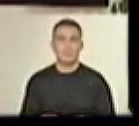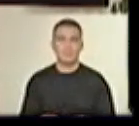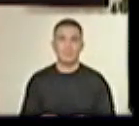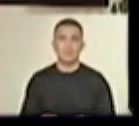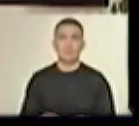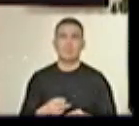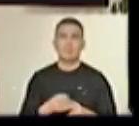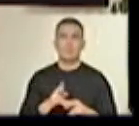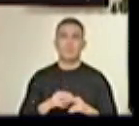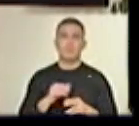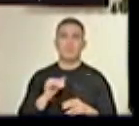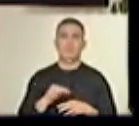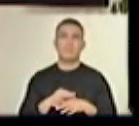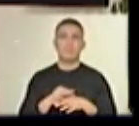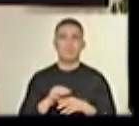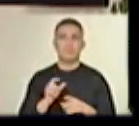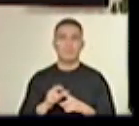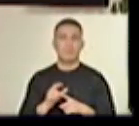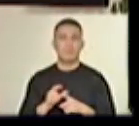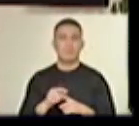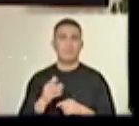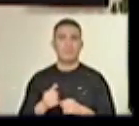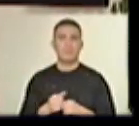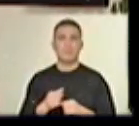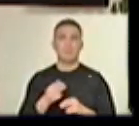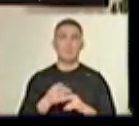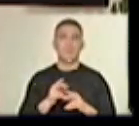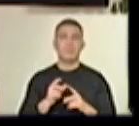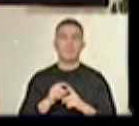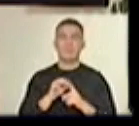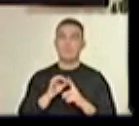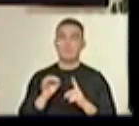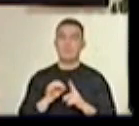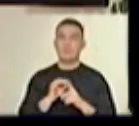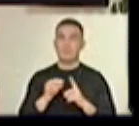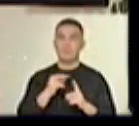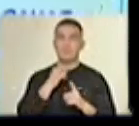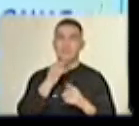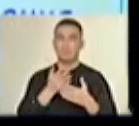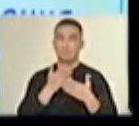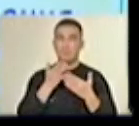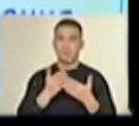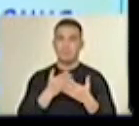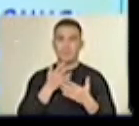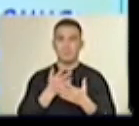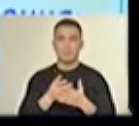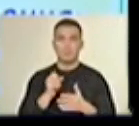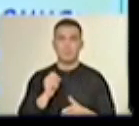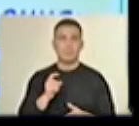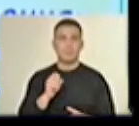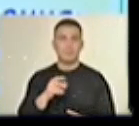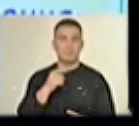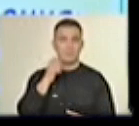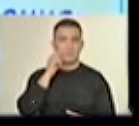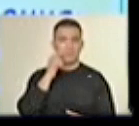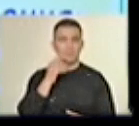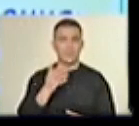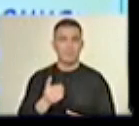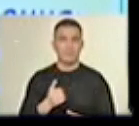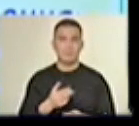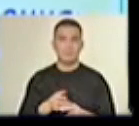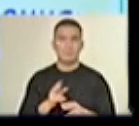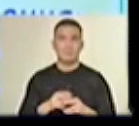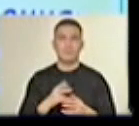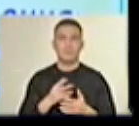Это произведение Пришвина. «Лисичкин хлеб», «Журка», «Золотой лук», «Этажи леса»,